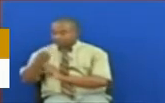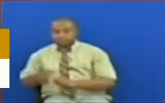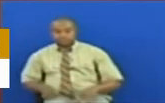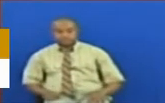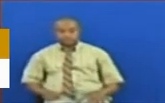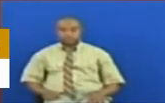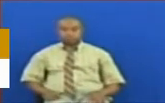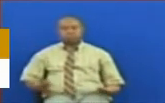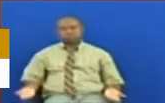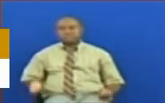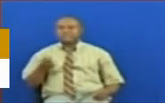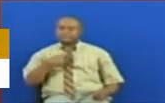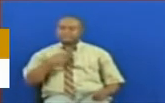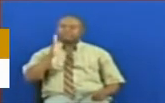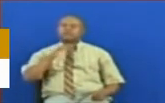Tunachokihitaji